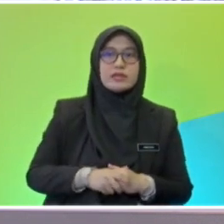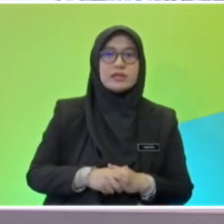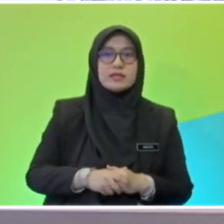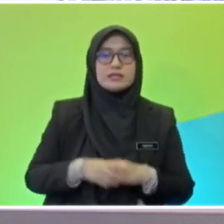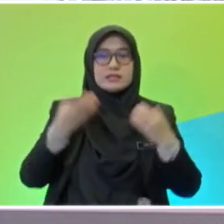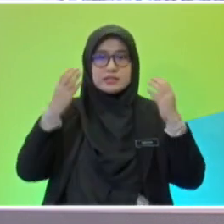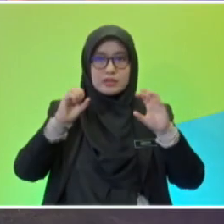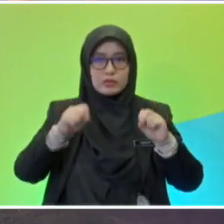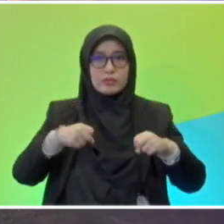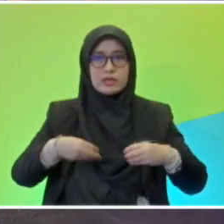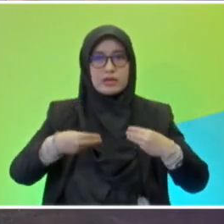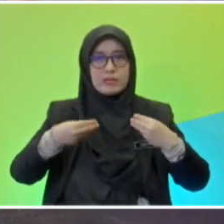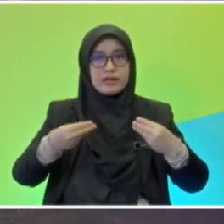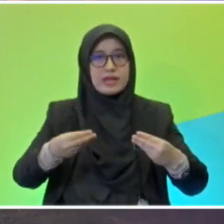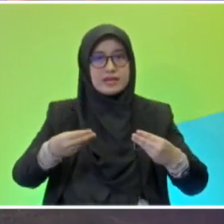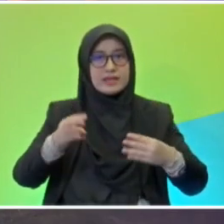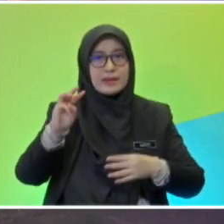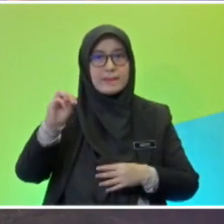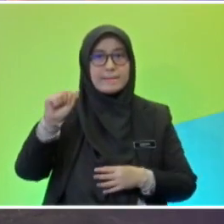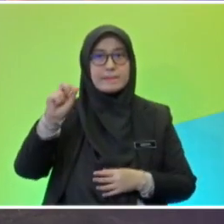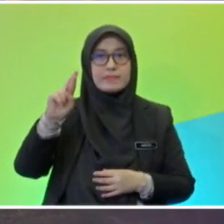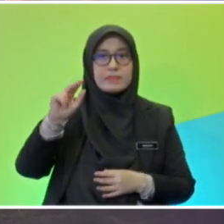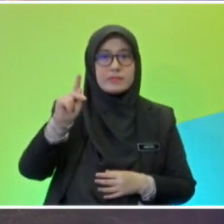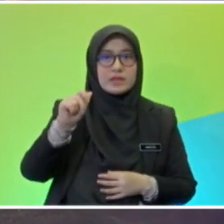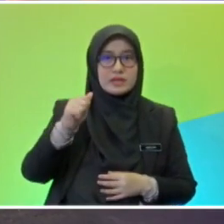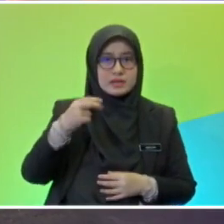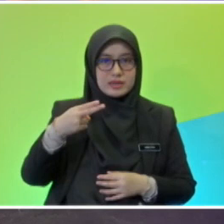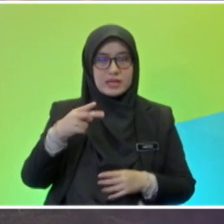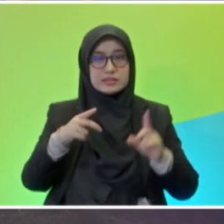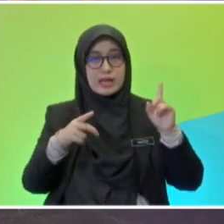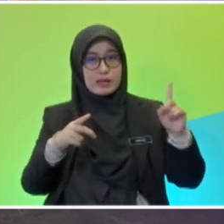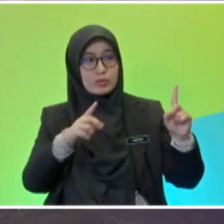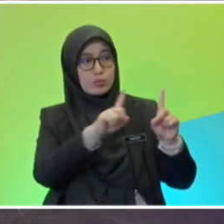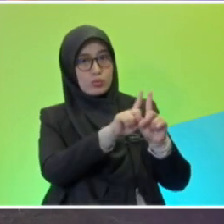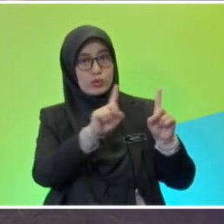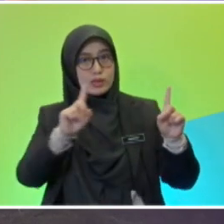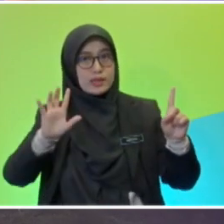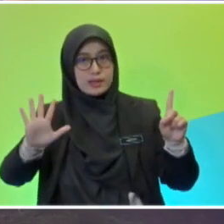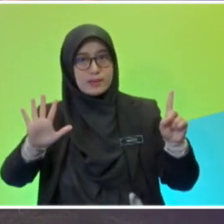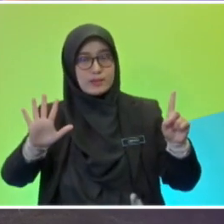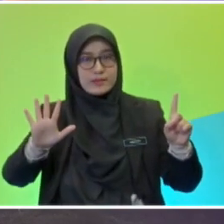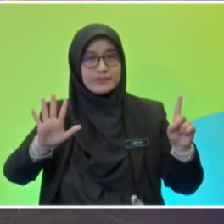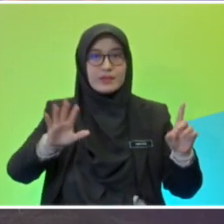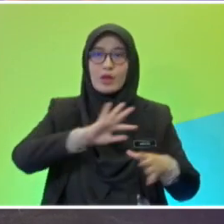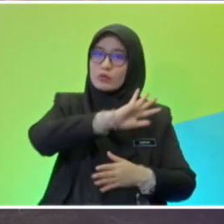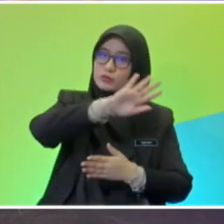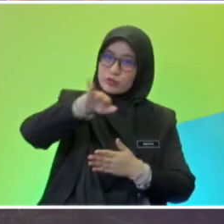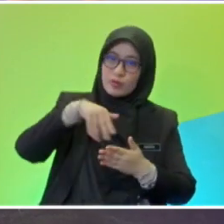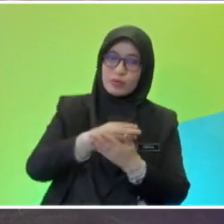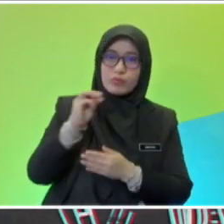mereka dalam skala 1 menit kemudian